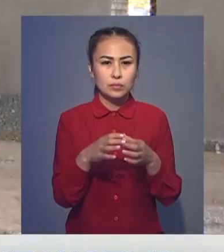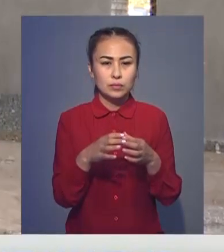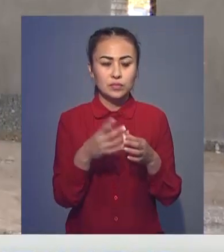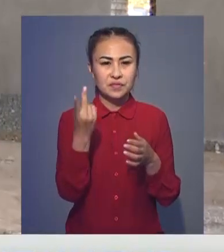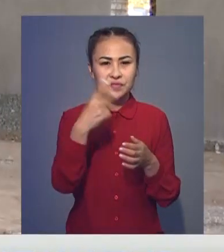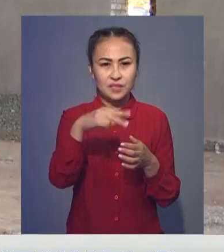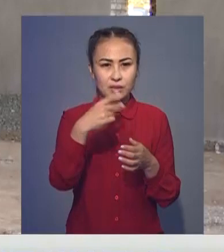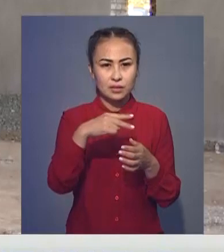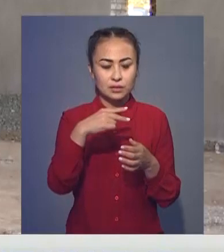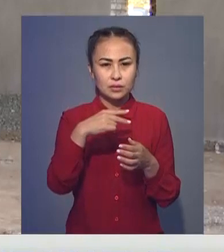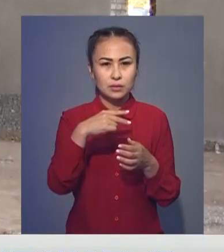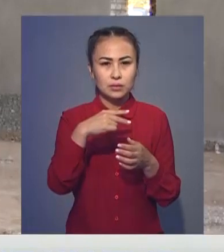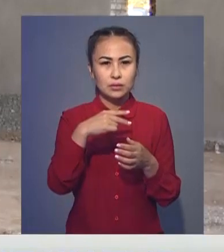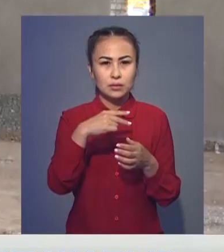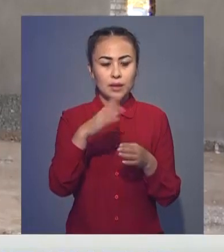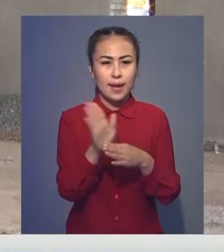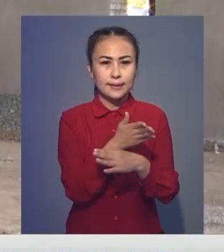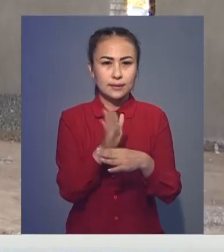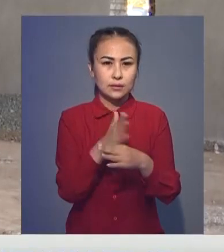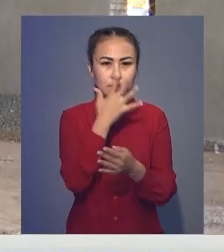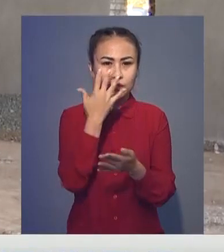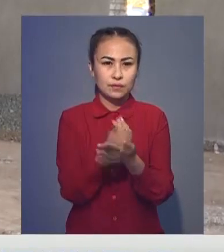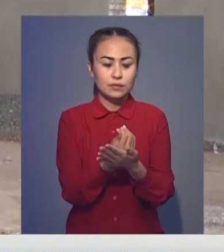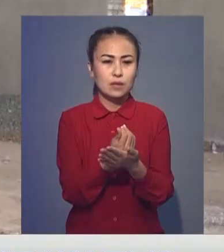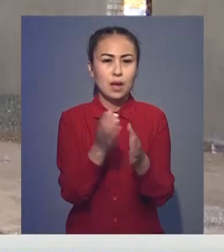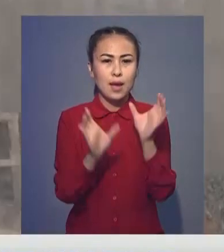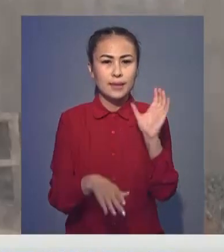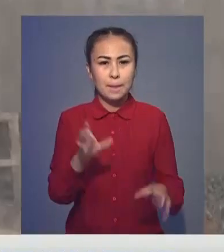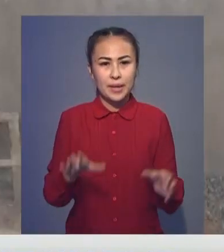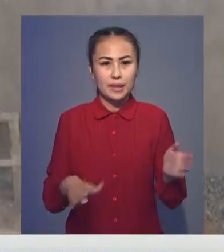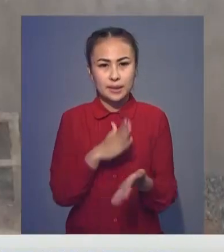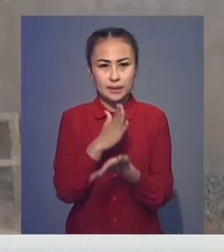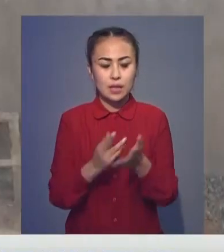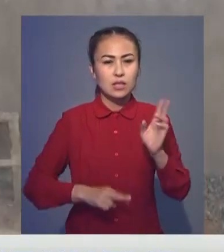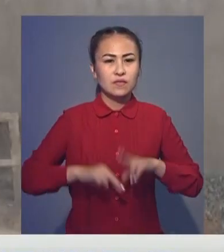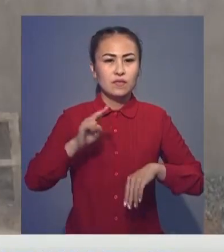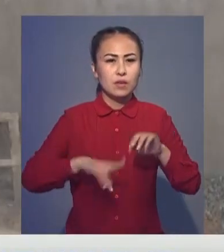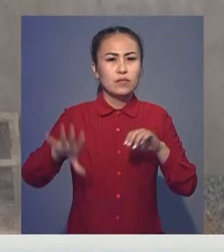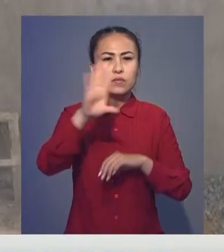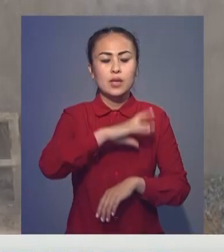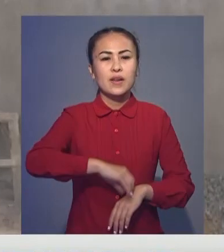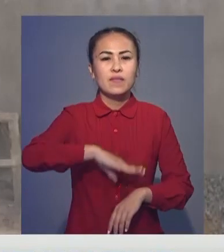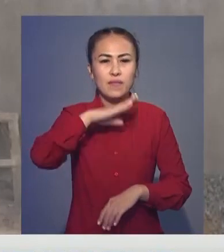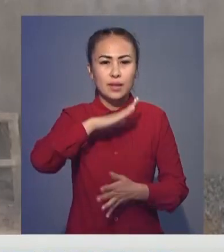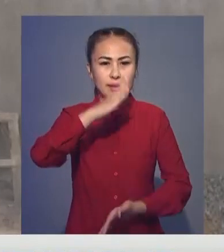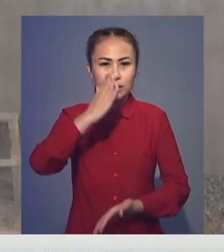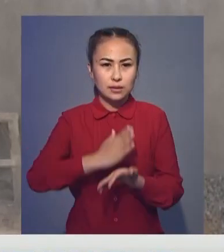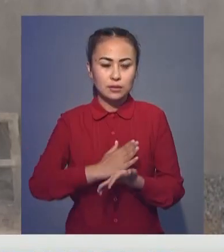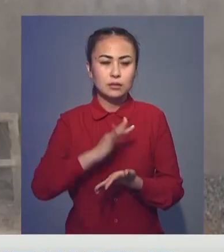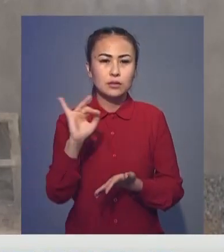20. Мына жерде отдельно өз алдына отопление қаратылған, құрылыс материал бәрі жеткілікті, проекті көрсетілген, мына